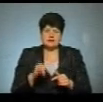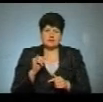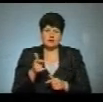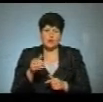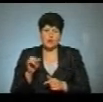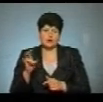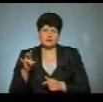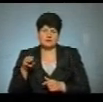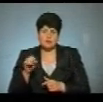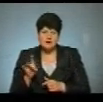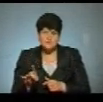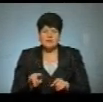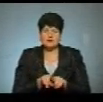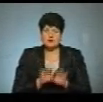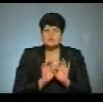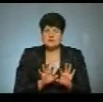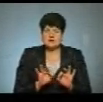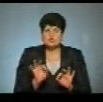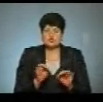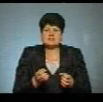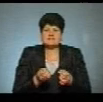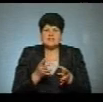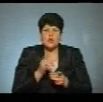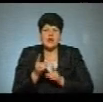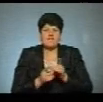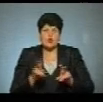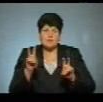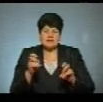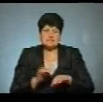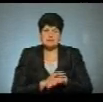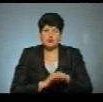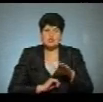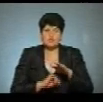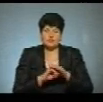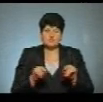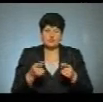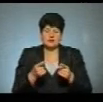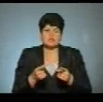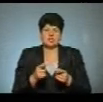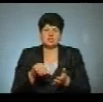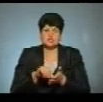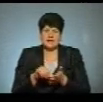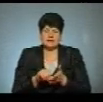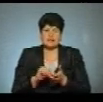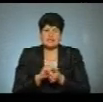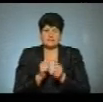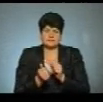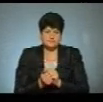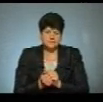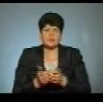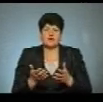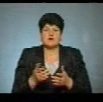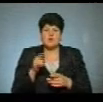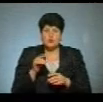Гонтар. Також він розповів, що «Світло реформації» – це благодійний фонд, заснований членами Церкви євангельських християн.